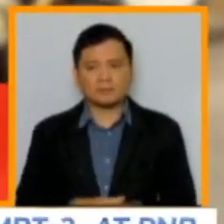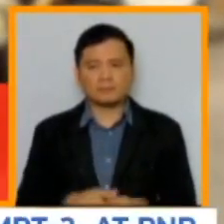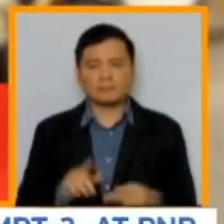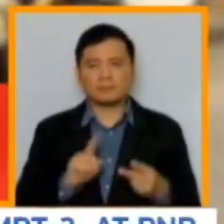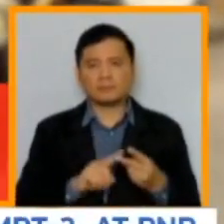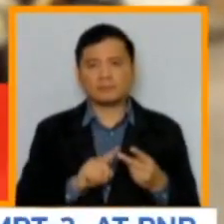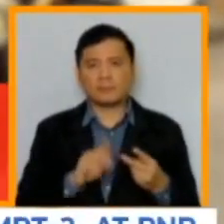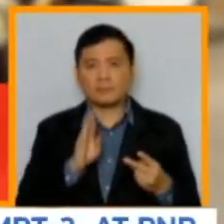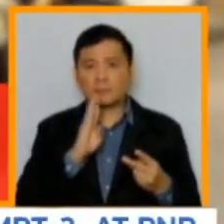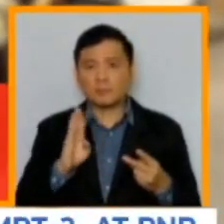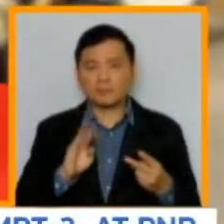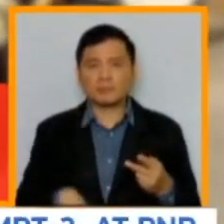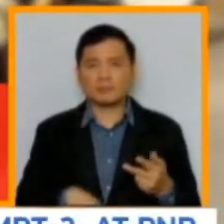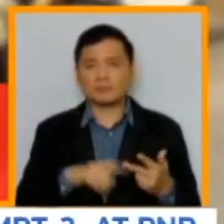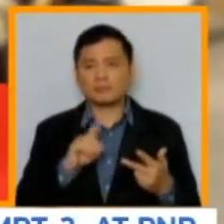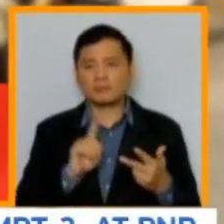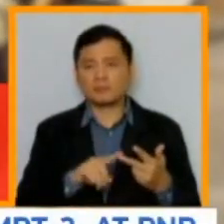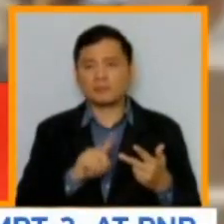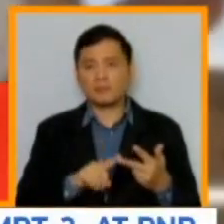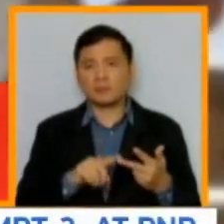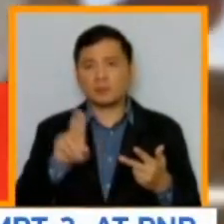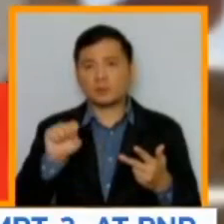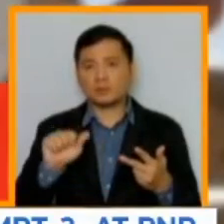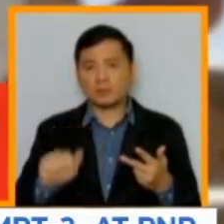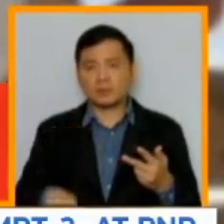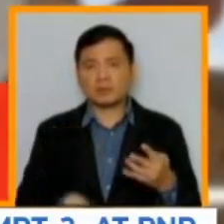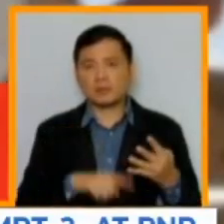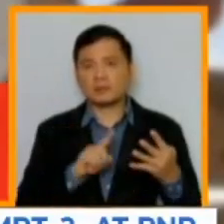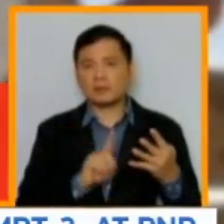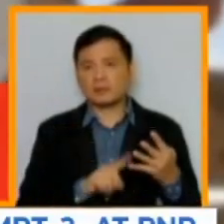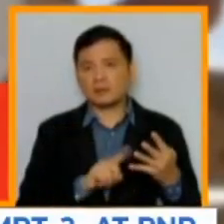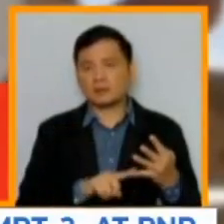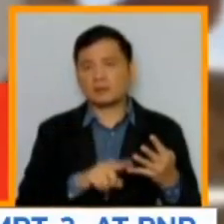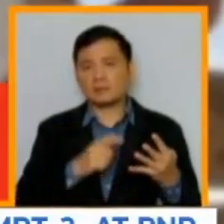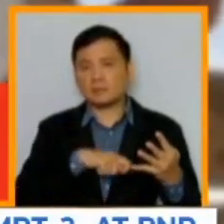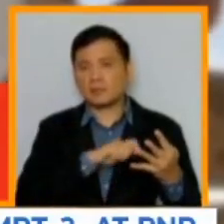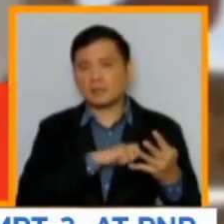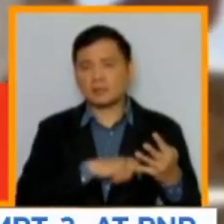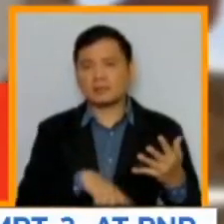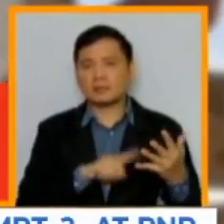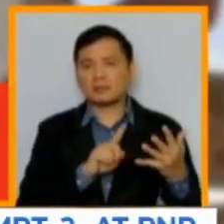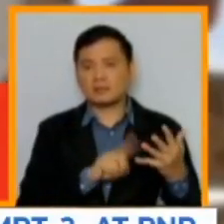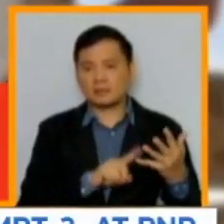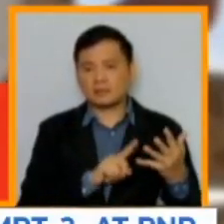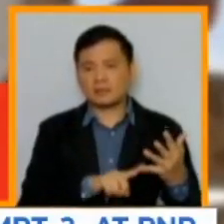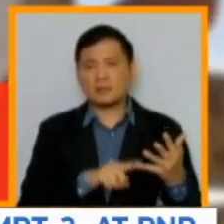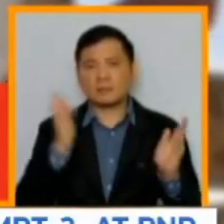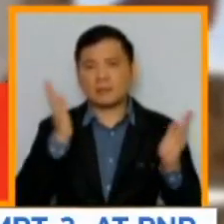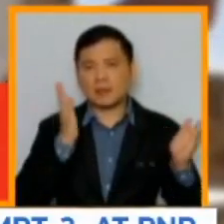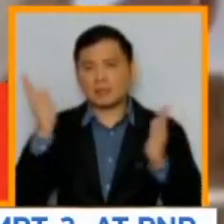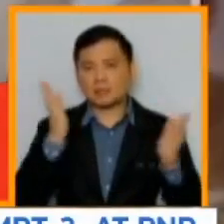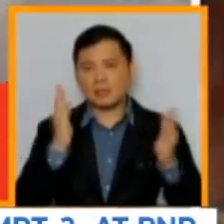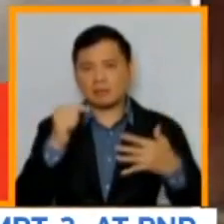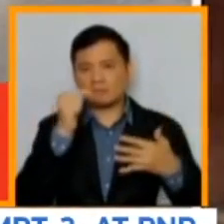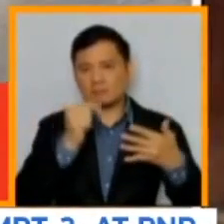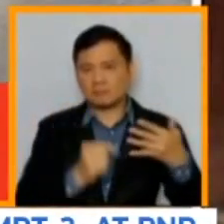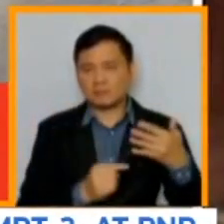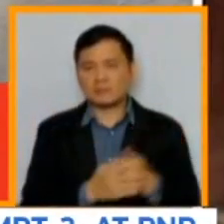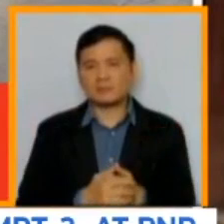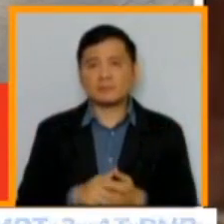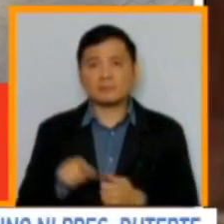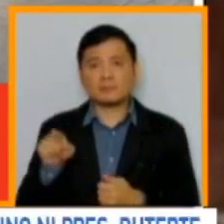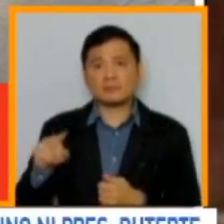Miss Eco USA, third runner-up si Miss Eco Spain, at fourth runner-up si Miss Eco Malaysia. Ito na ang second time na nauwi ng Pilipinas ang Miss